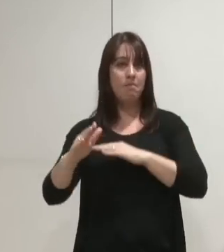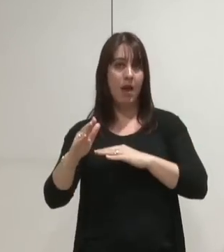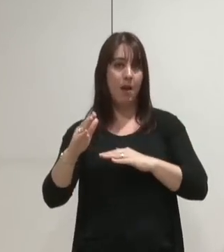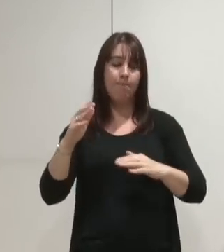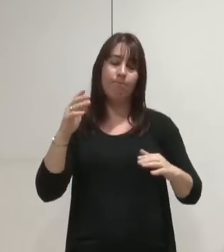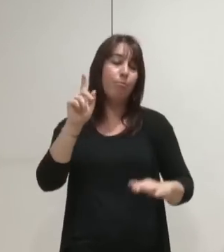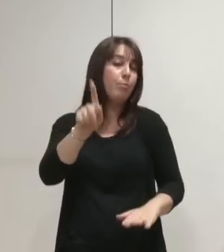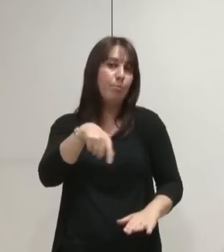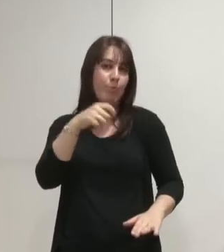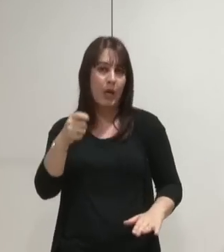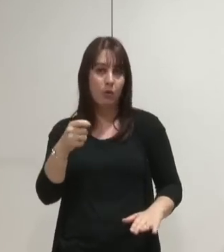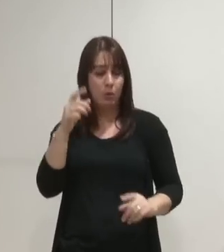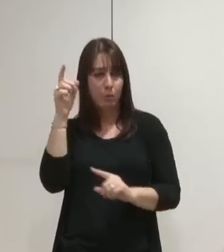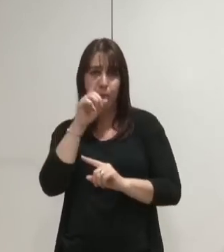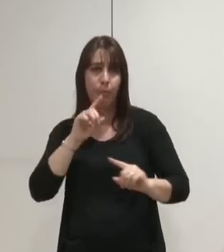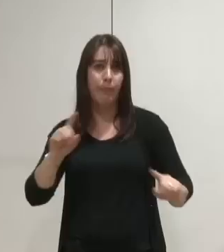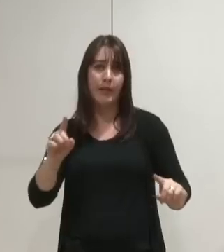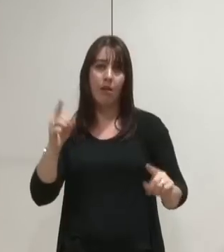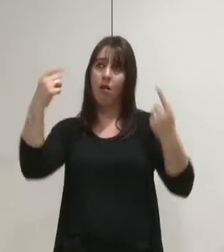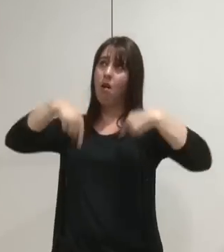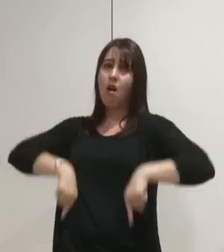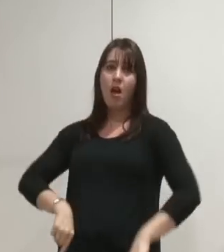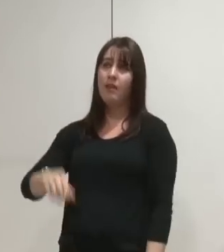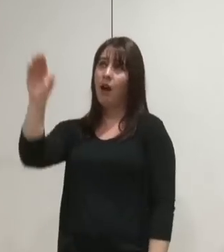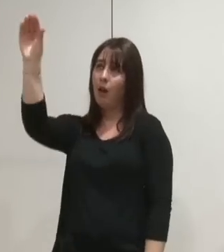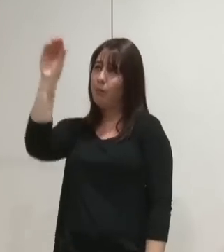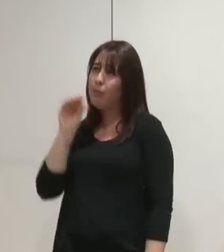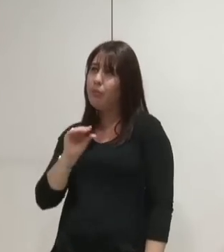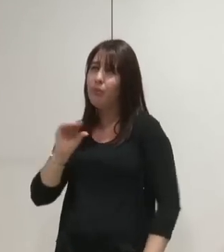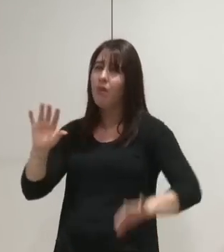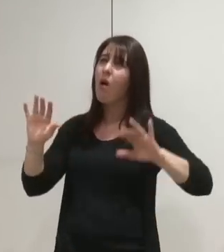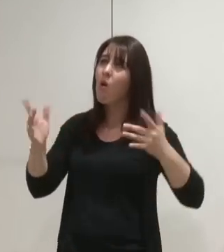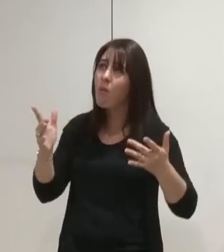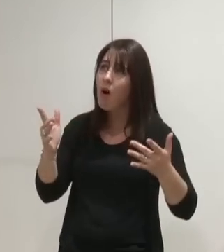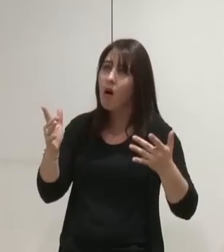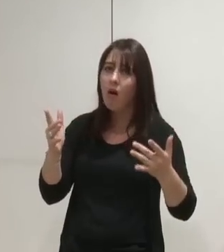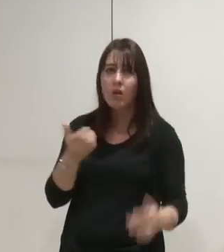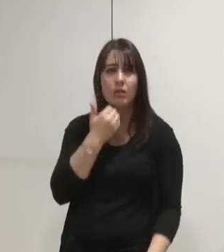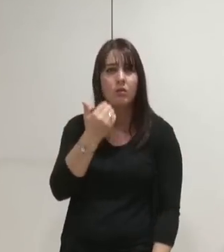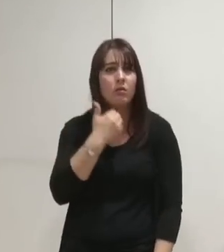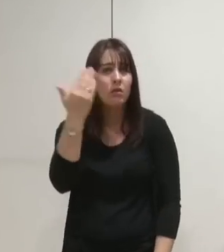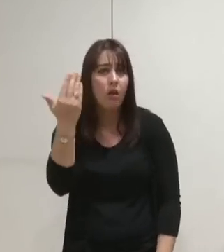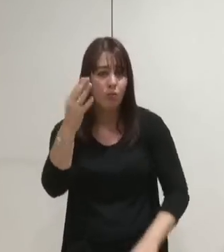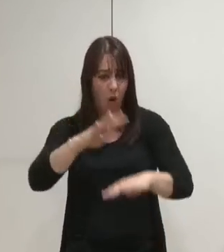entendu la faiblesse des moyens mis par l'État pour son intervention dans ces mêmes quartiers